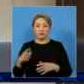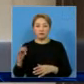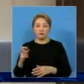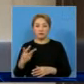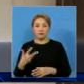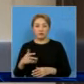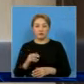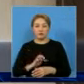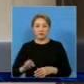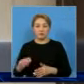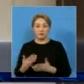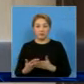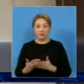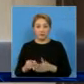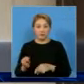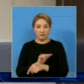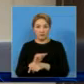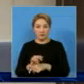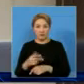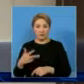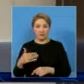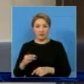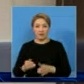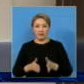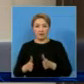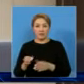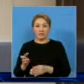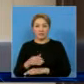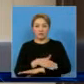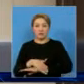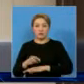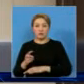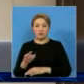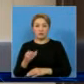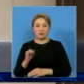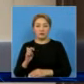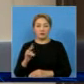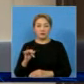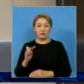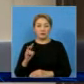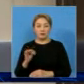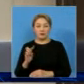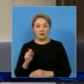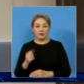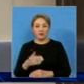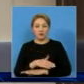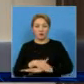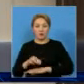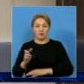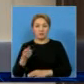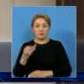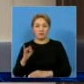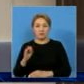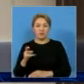433 миллионов тенге. Капитальный ремонт 30 километров дорог на улицах Гарнизонная, Клиновая, Жанибек-Хана, Жамбыла, улицах села